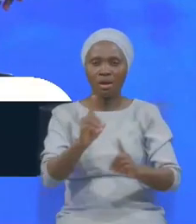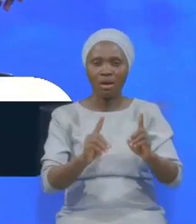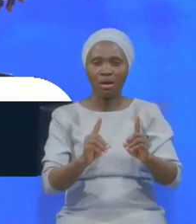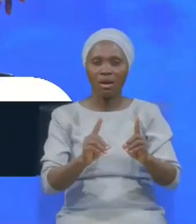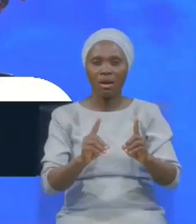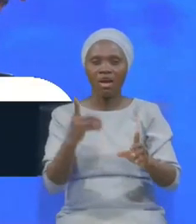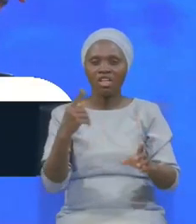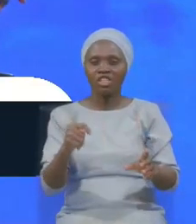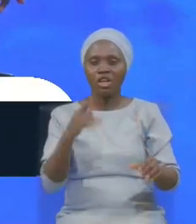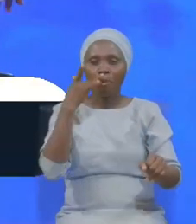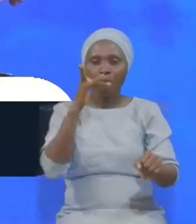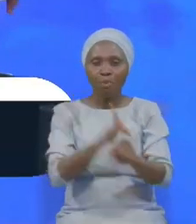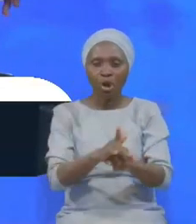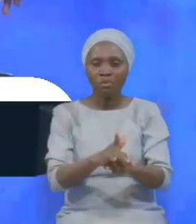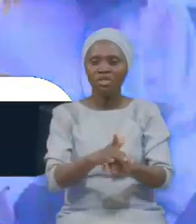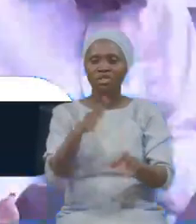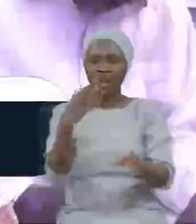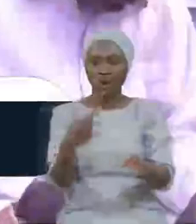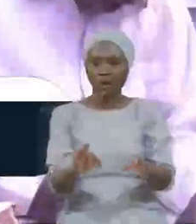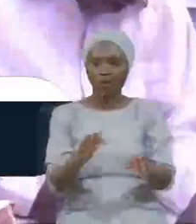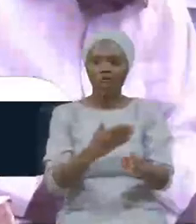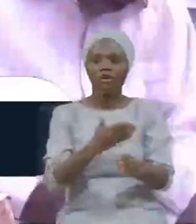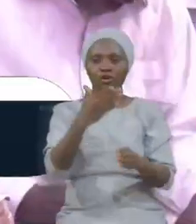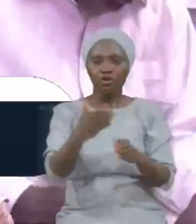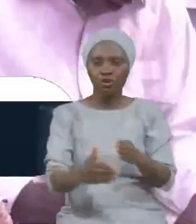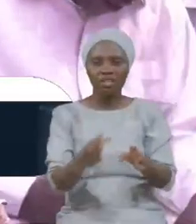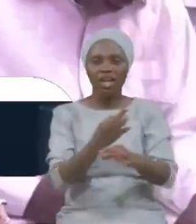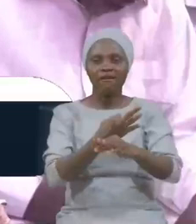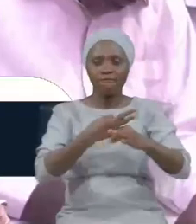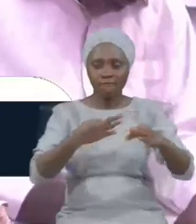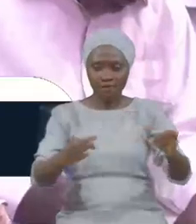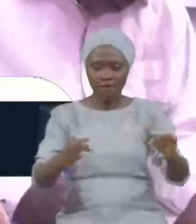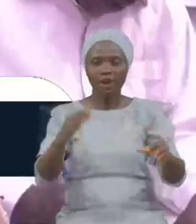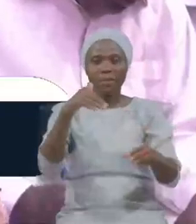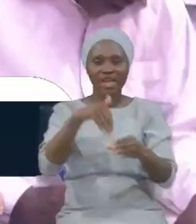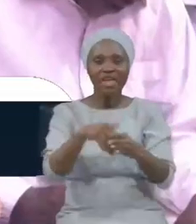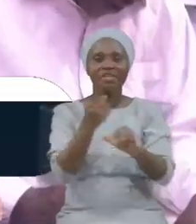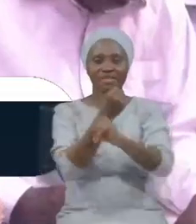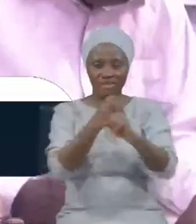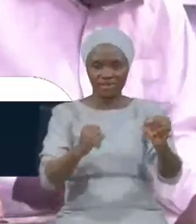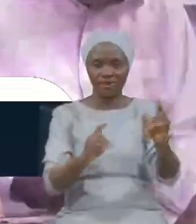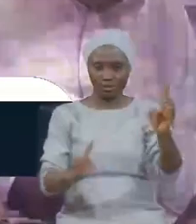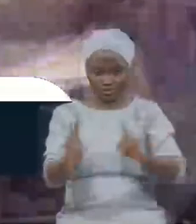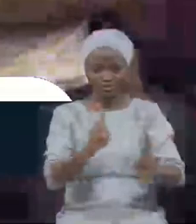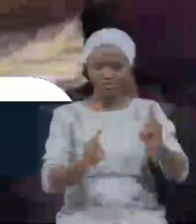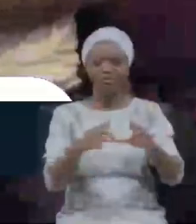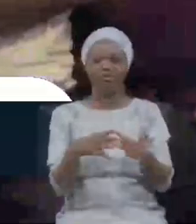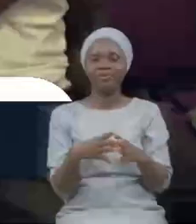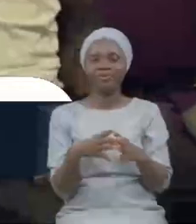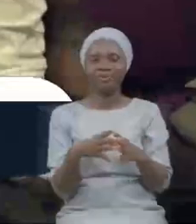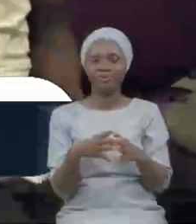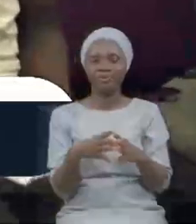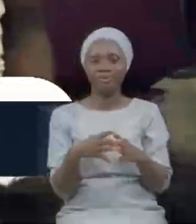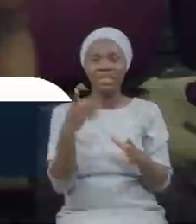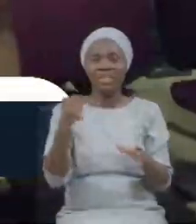Quelle est votre possession au premier point? Quelle est votre attente au premier point?